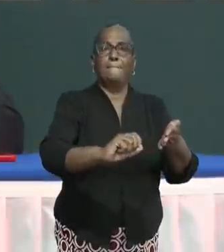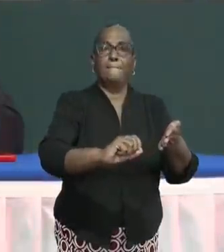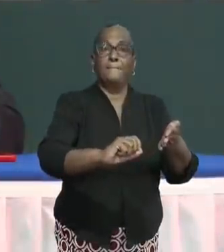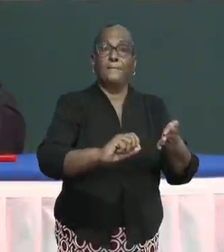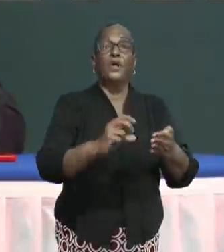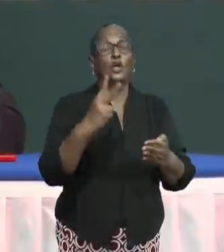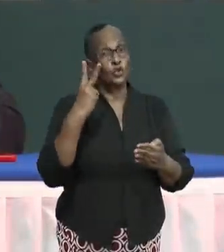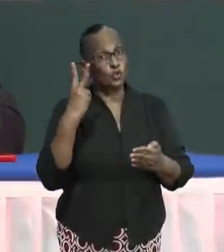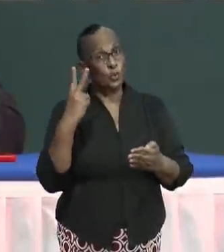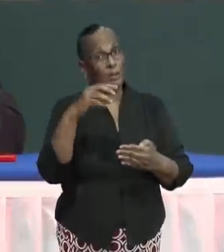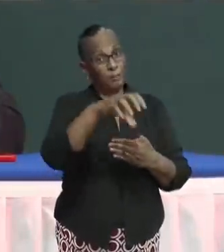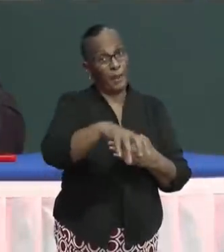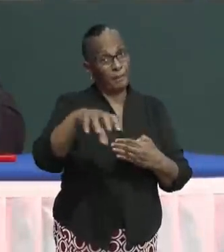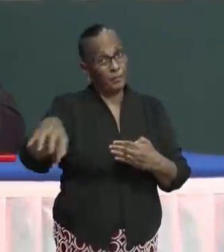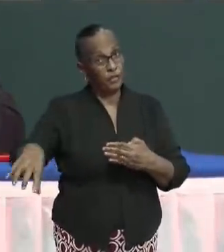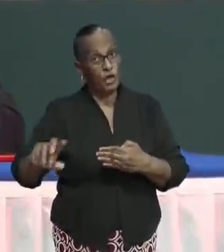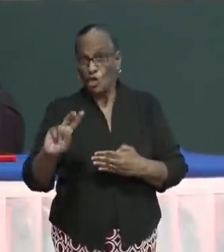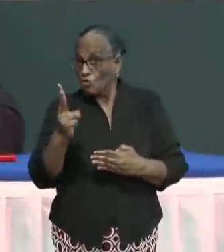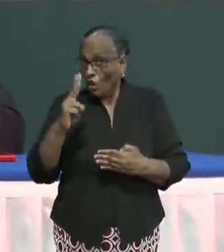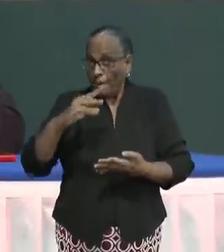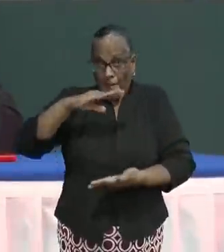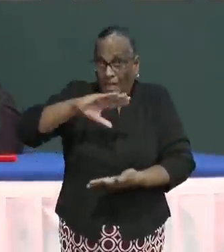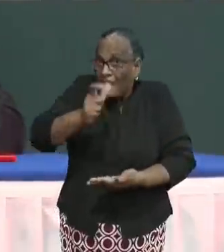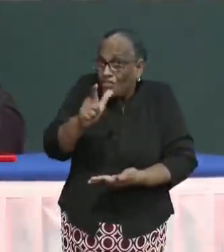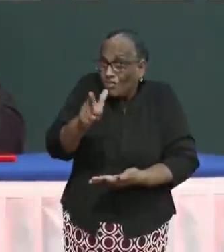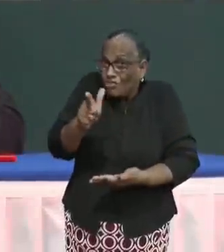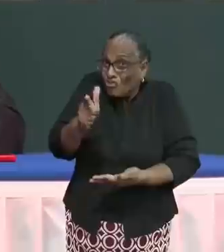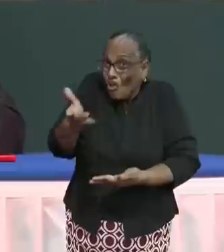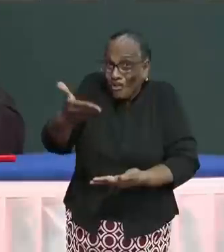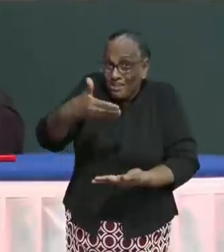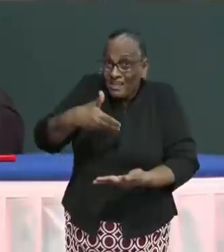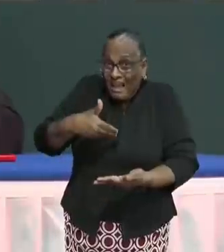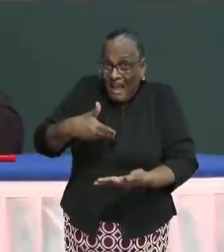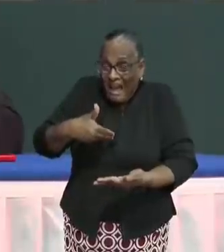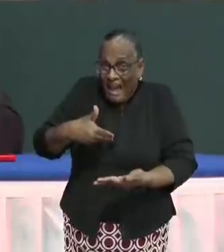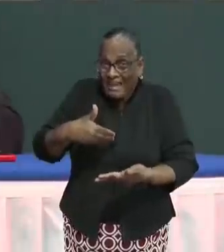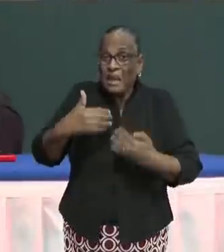En dat een pakket is, dat je een preis is registreren.